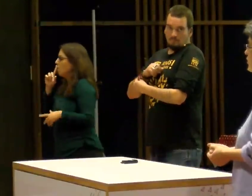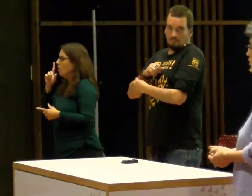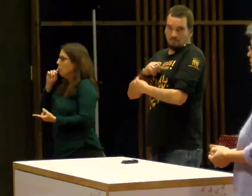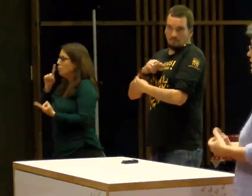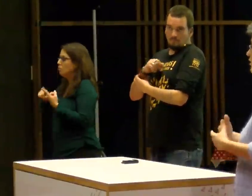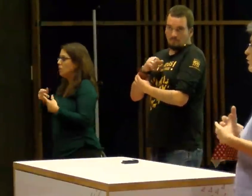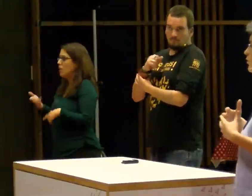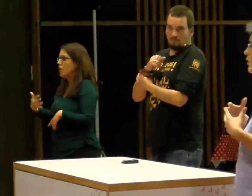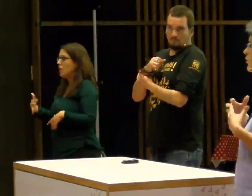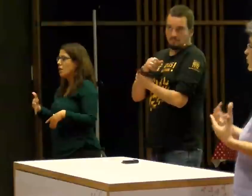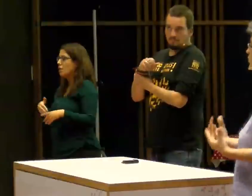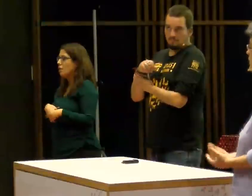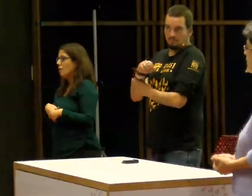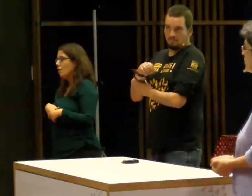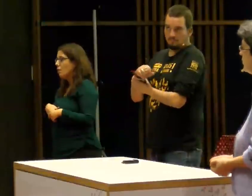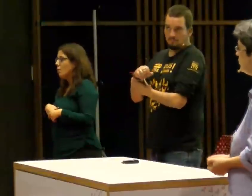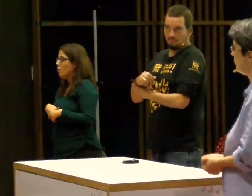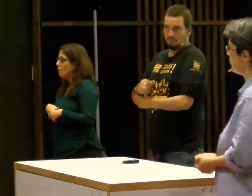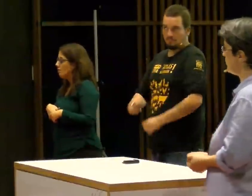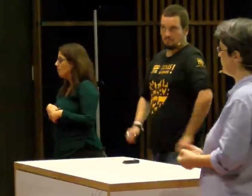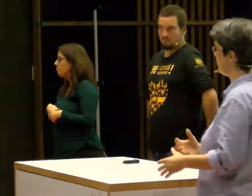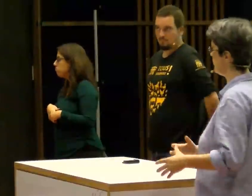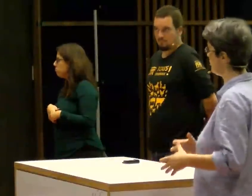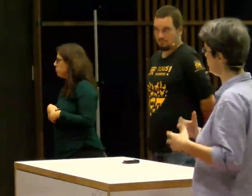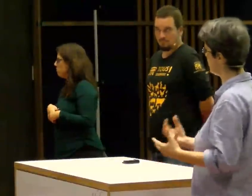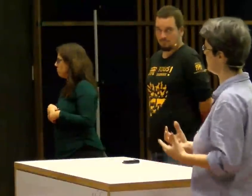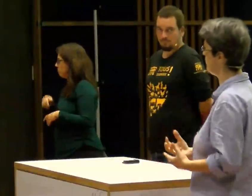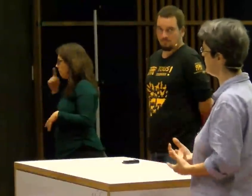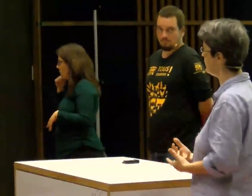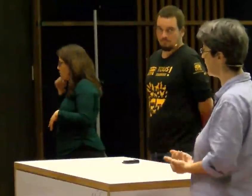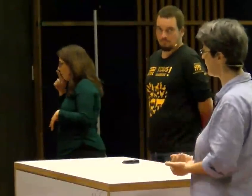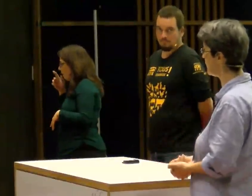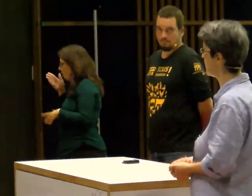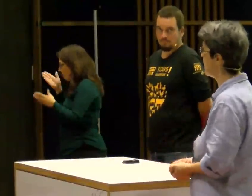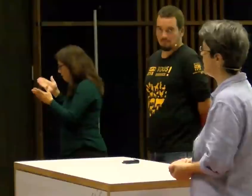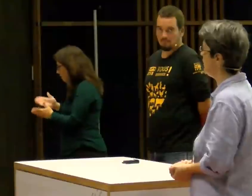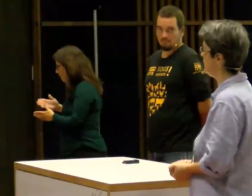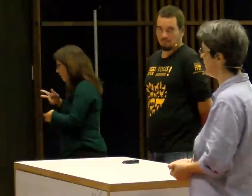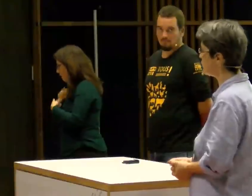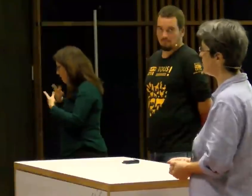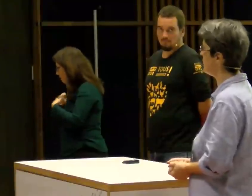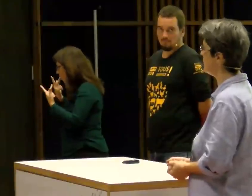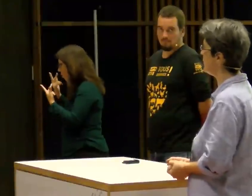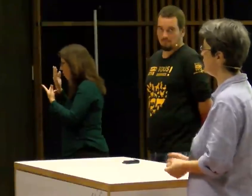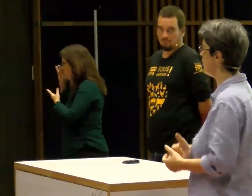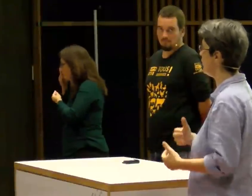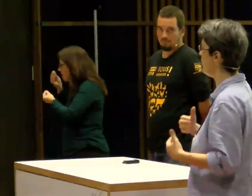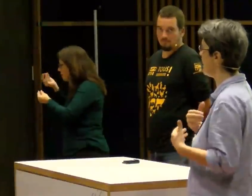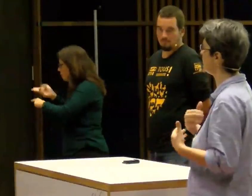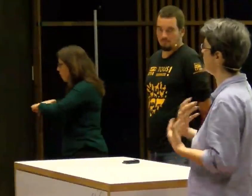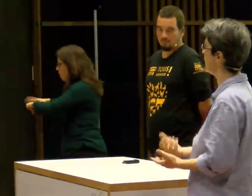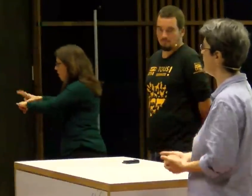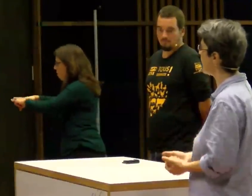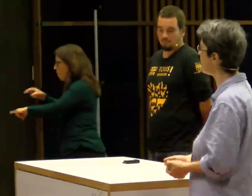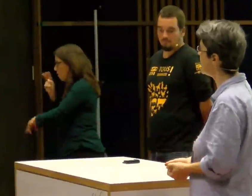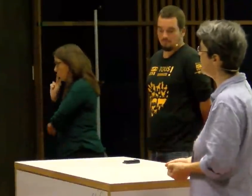où on voit beaucoup d'êtres vivants doués de sensibilité mourir, et c'est pas toujours évident de pas